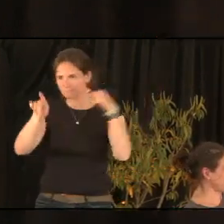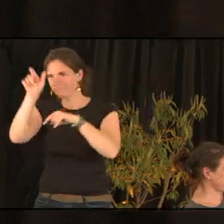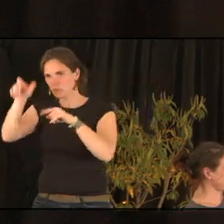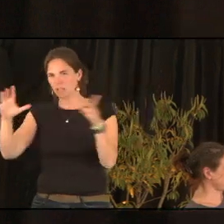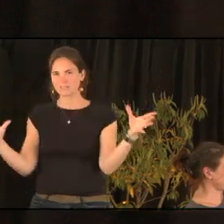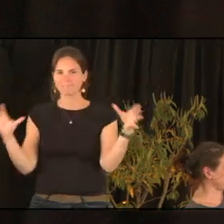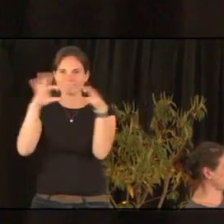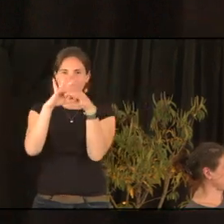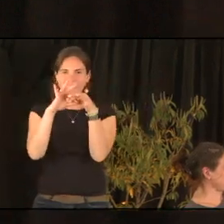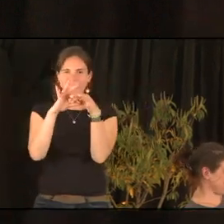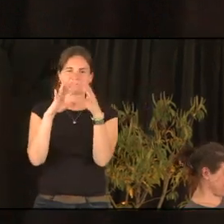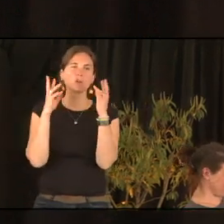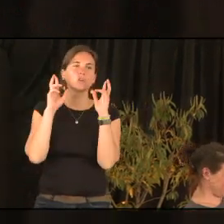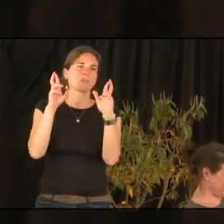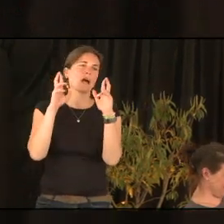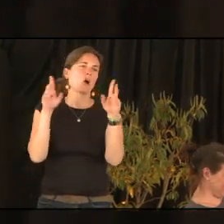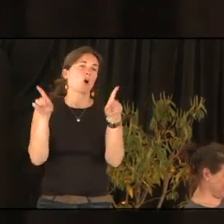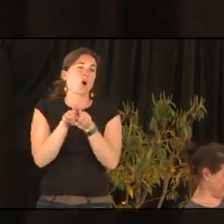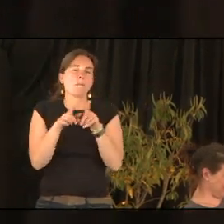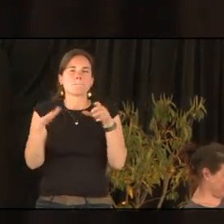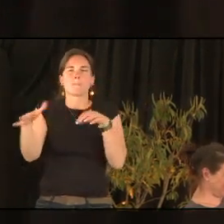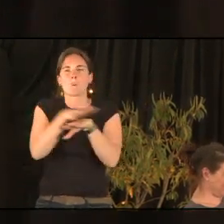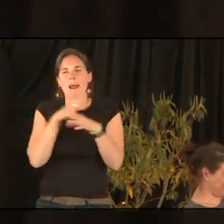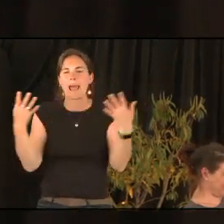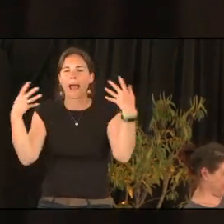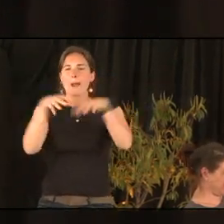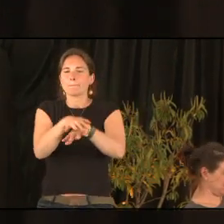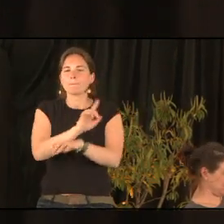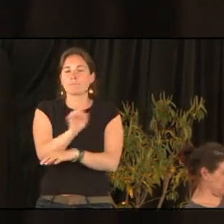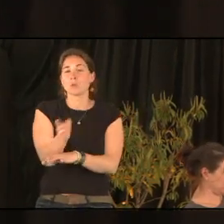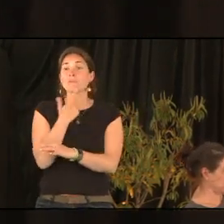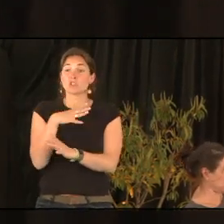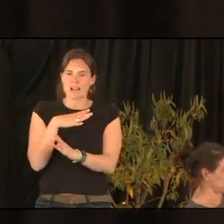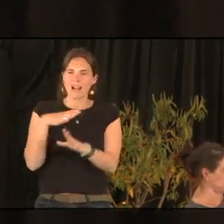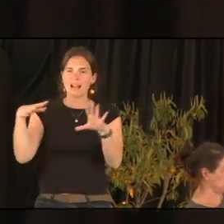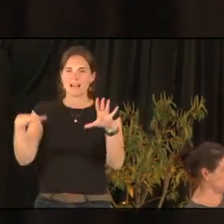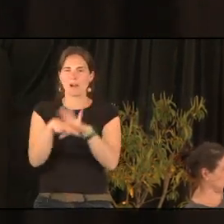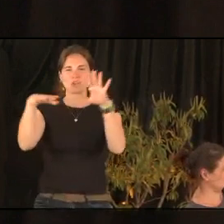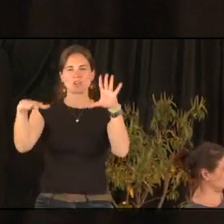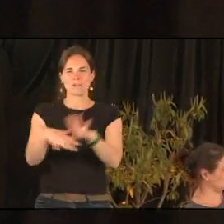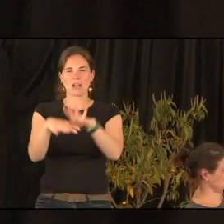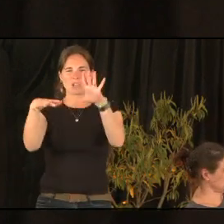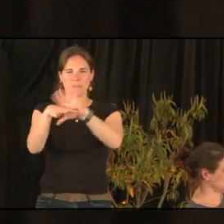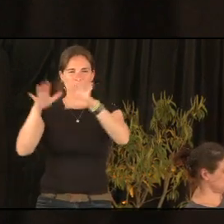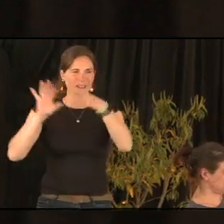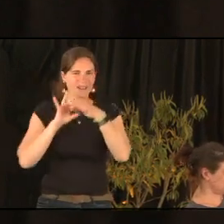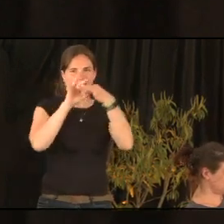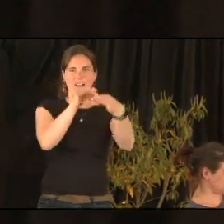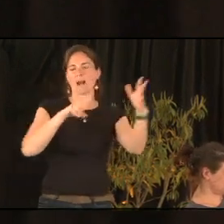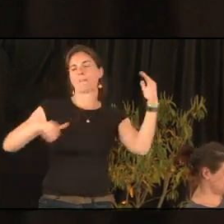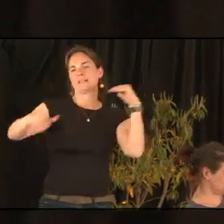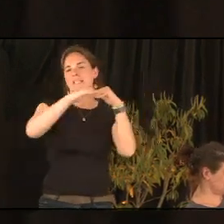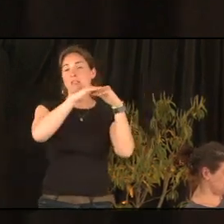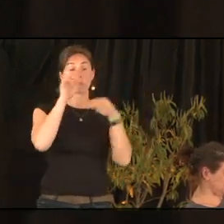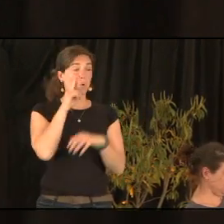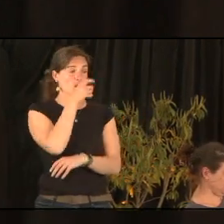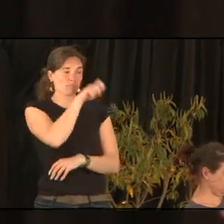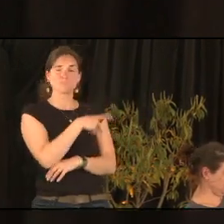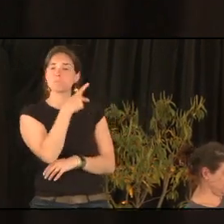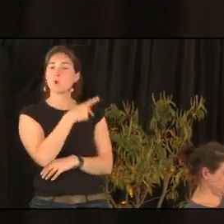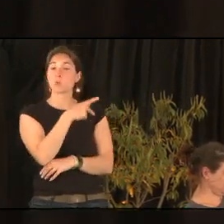Piotr, quand il parle de la nouvelle recrue, il parle d'un regard d'iceberg déchiqueté. Il parle de